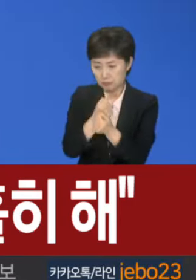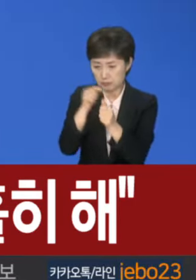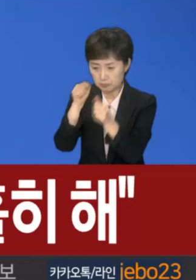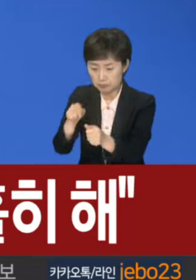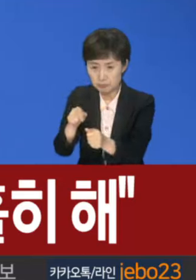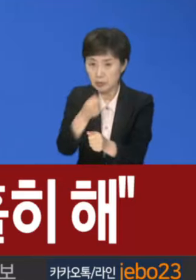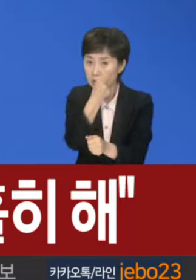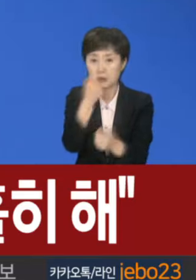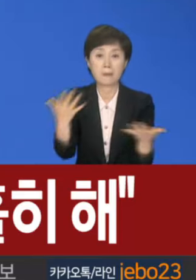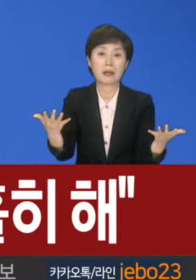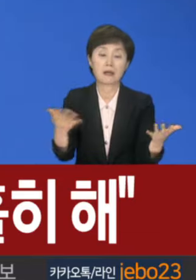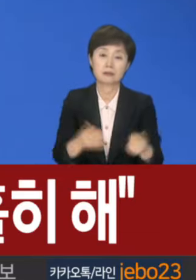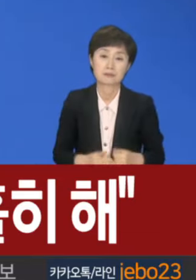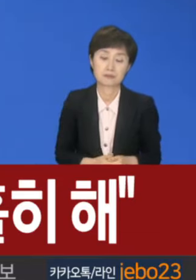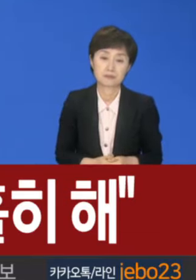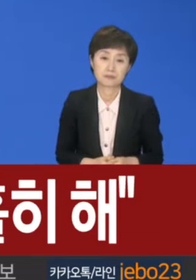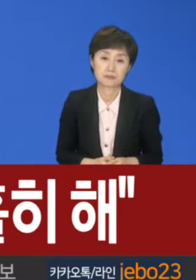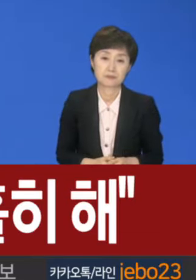합니다.